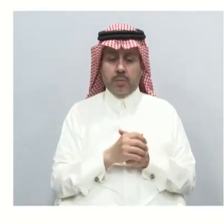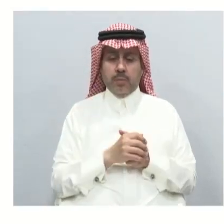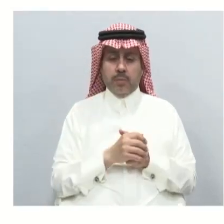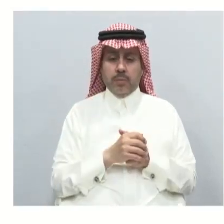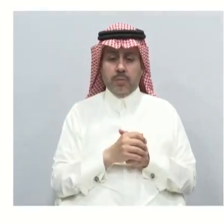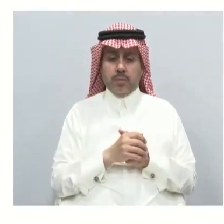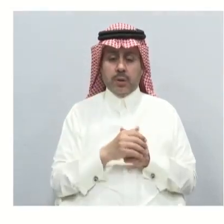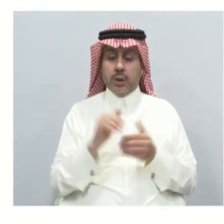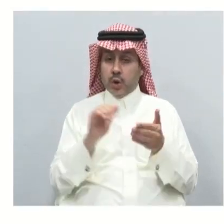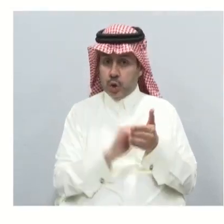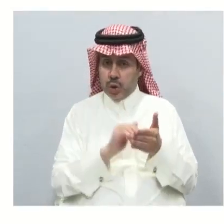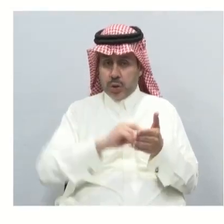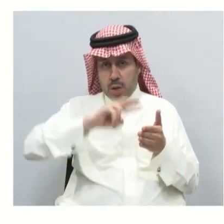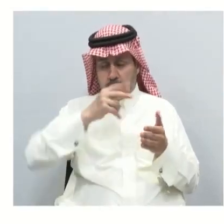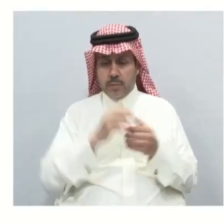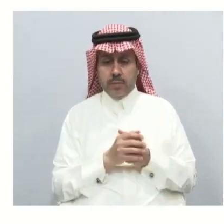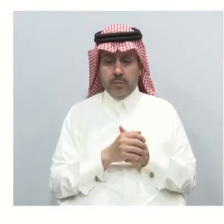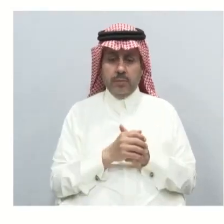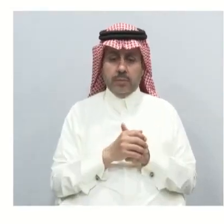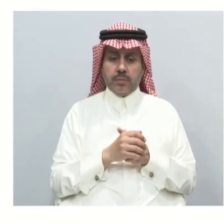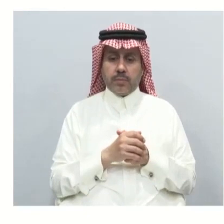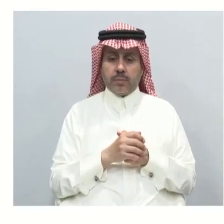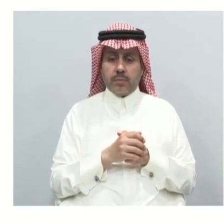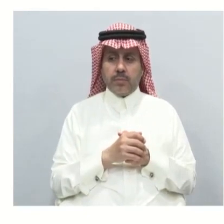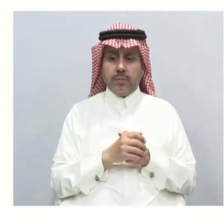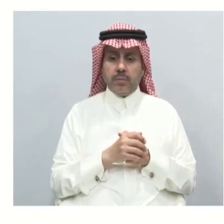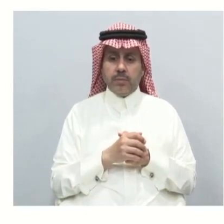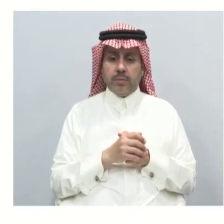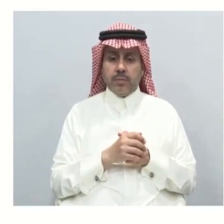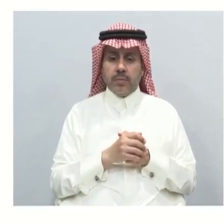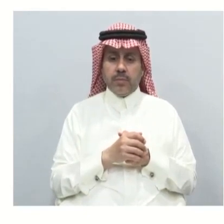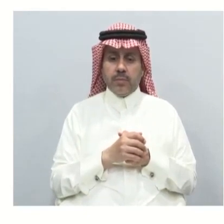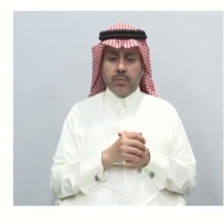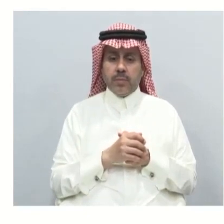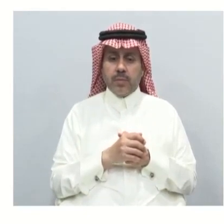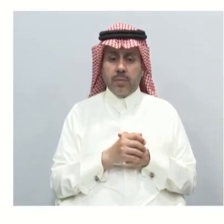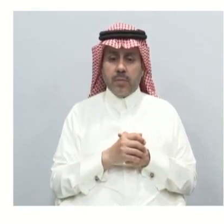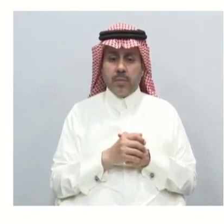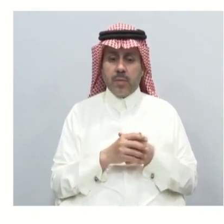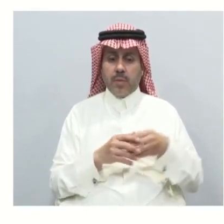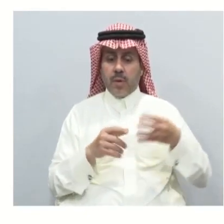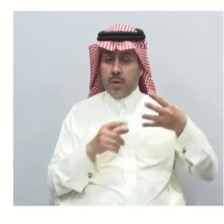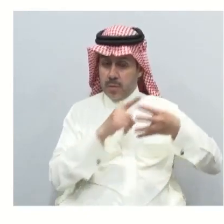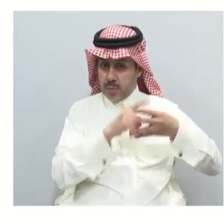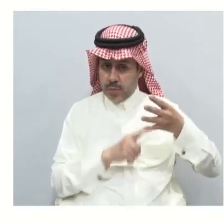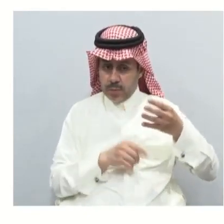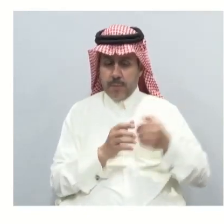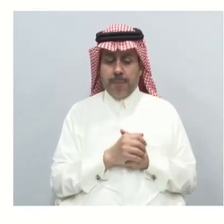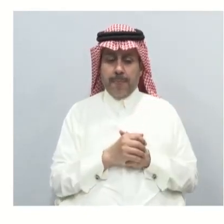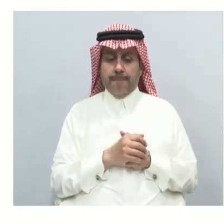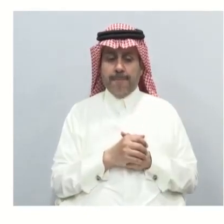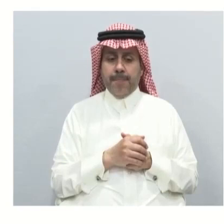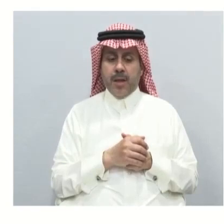التالي هذا تحقق من فهمك من خلال درسنا هذا اليوم تاملوا هذه الامور التي على الشاشه